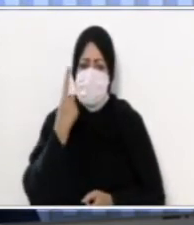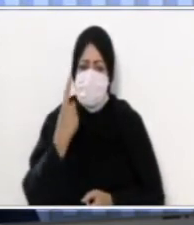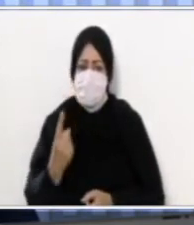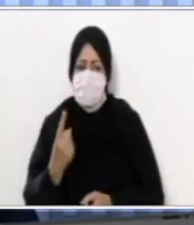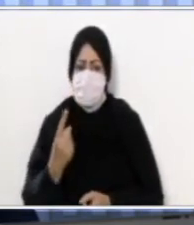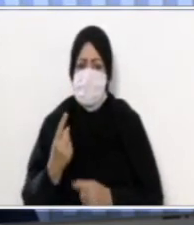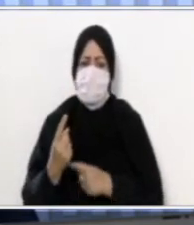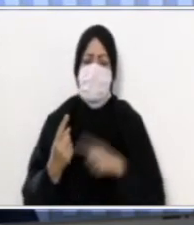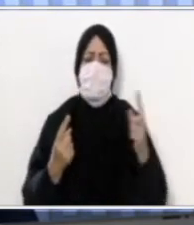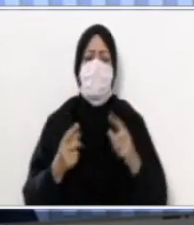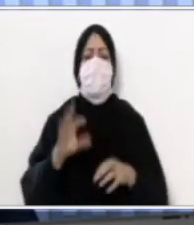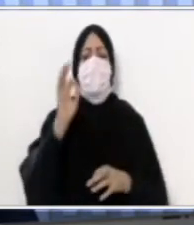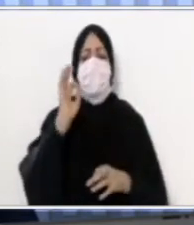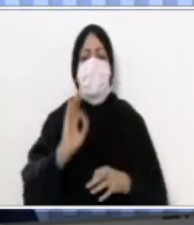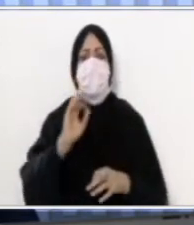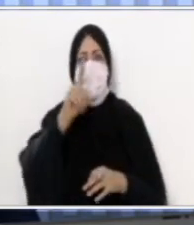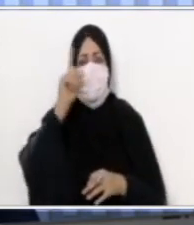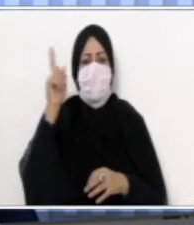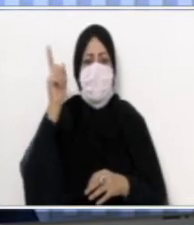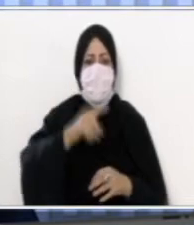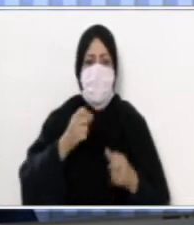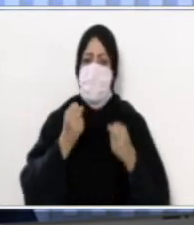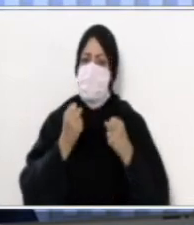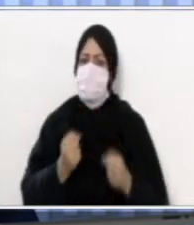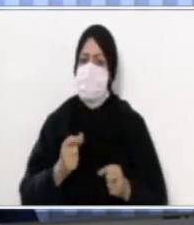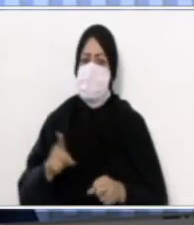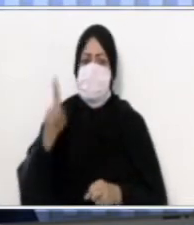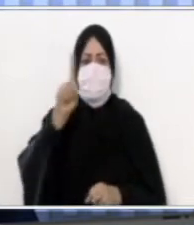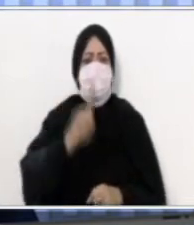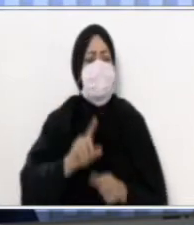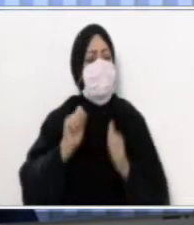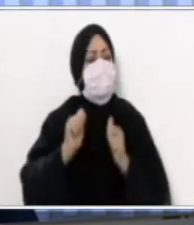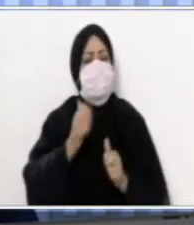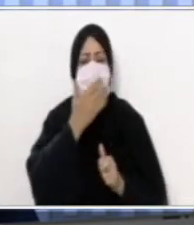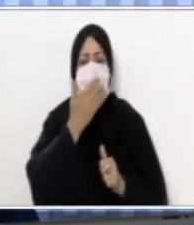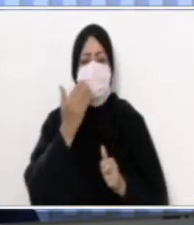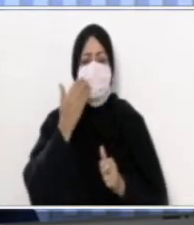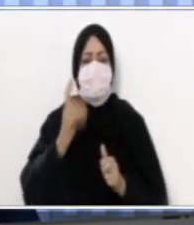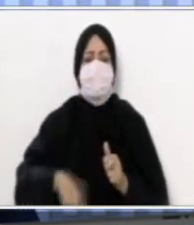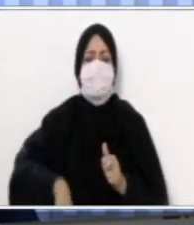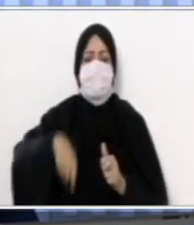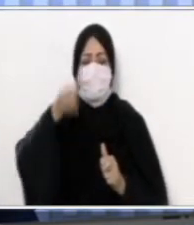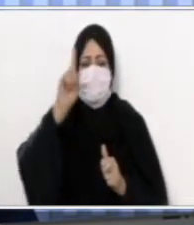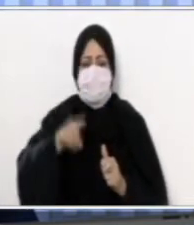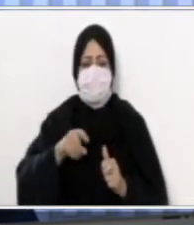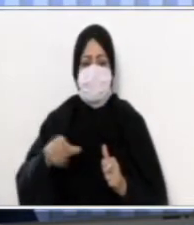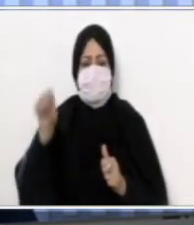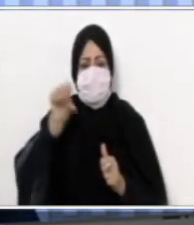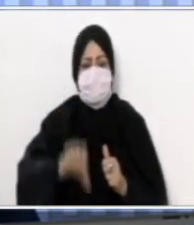في قضاء هذا اليوم الذي انتهك فيه حرمة الشهر متعمدا. ينبغي أن